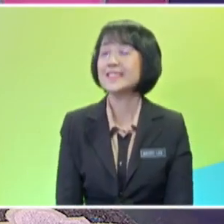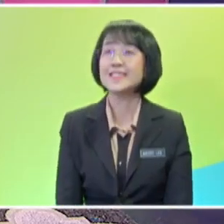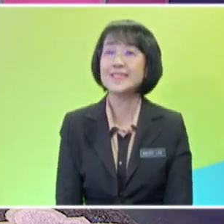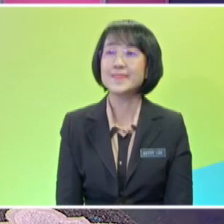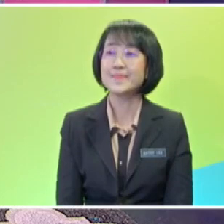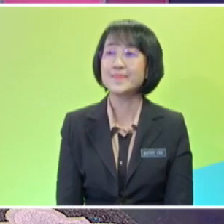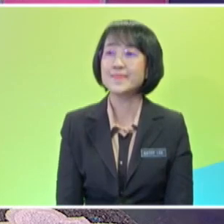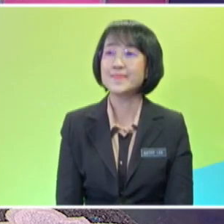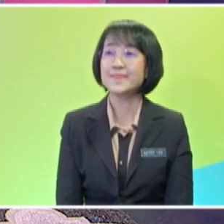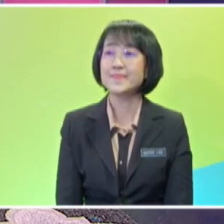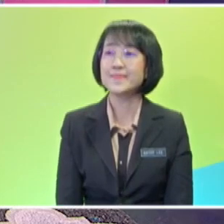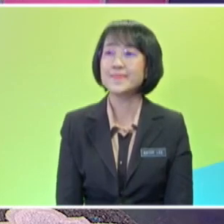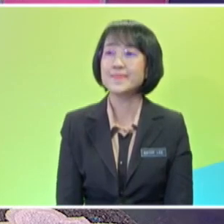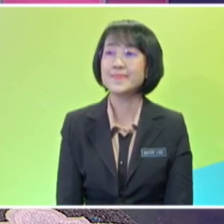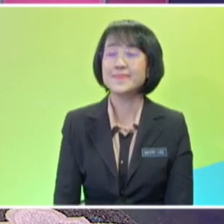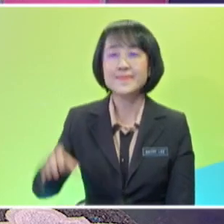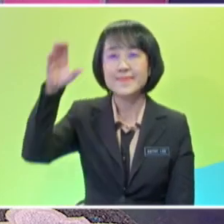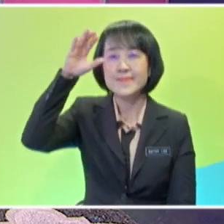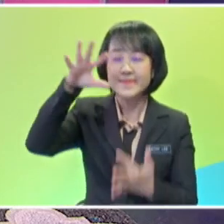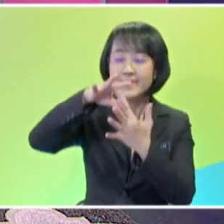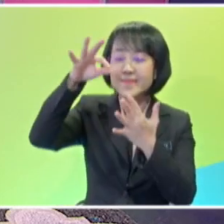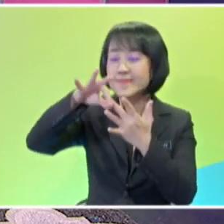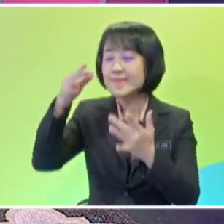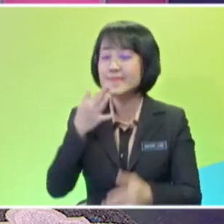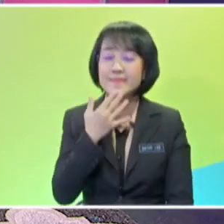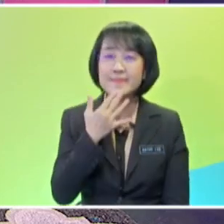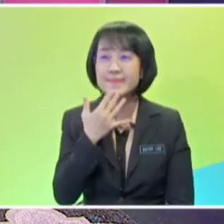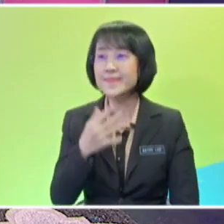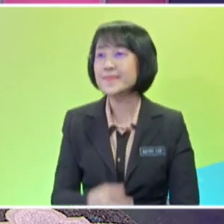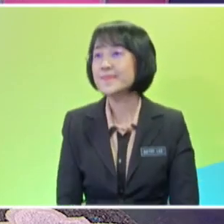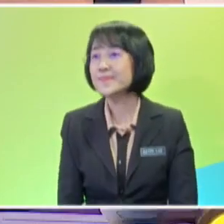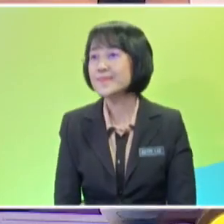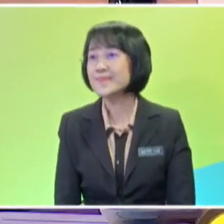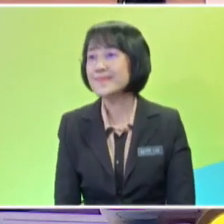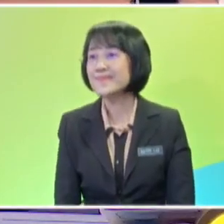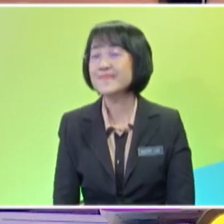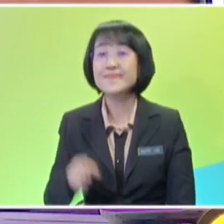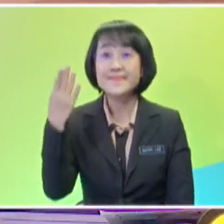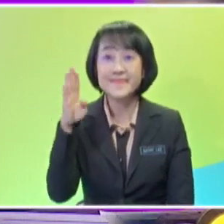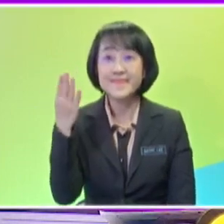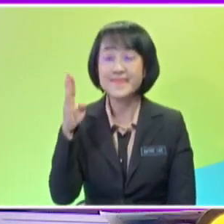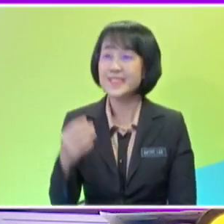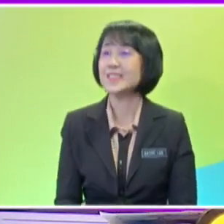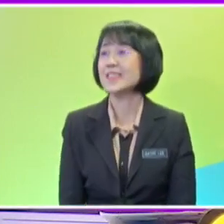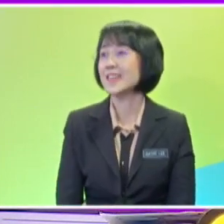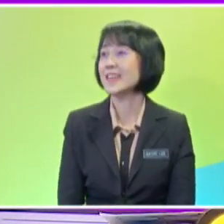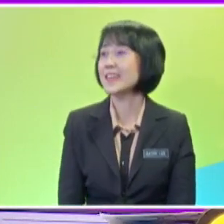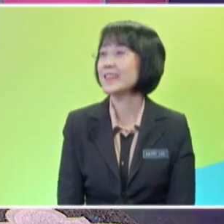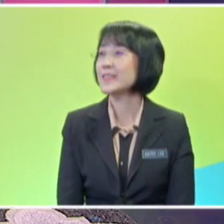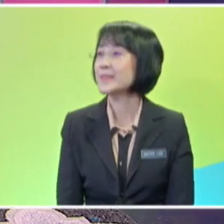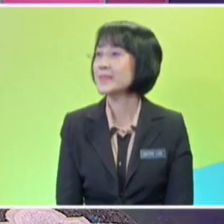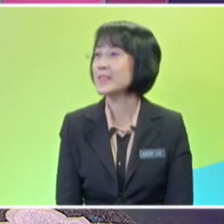Oke dapat lagi satu ganjaran Oke oke baiklah oke baik